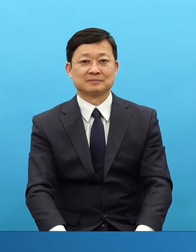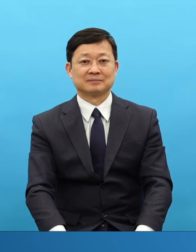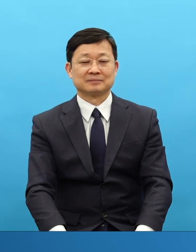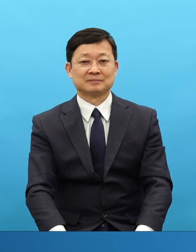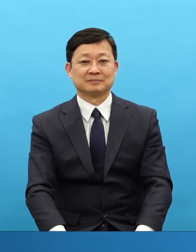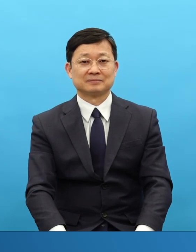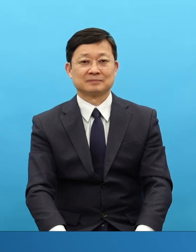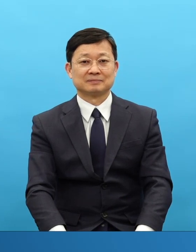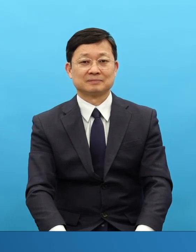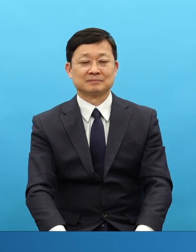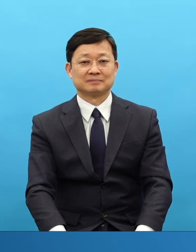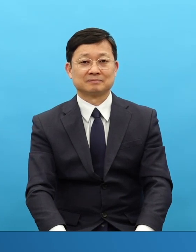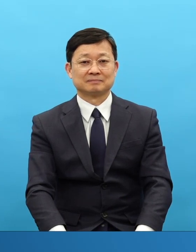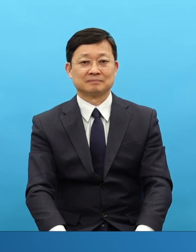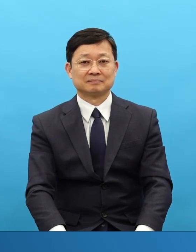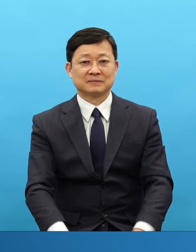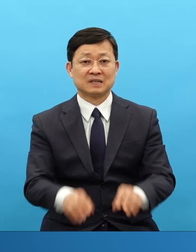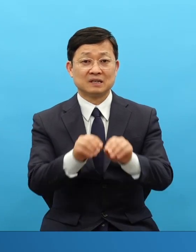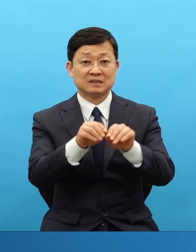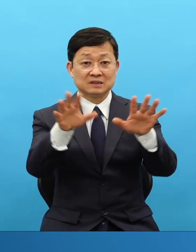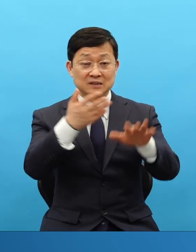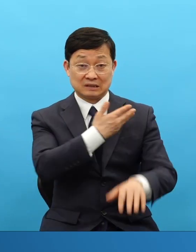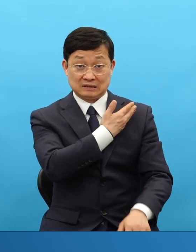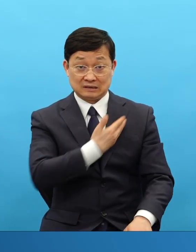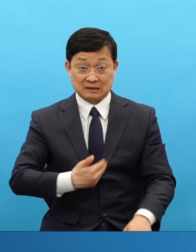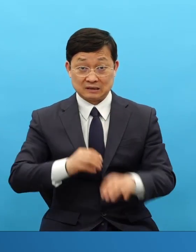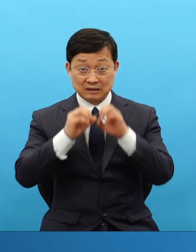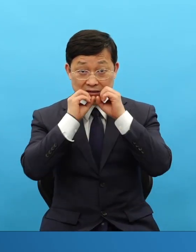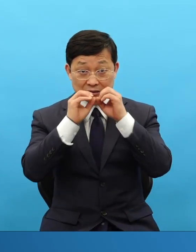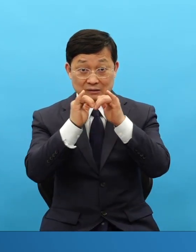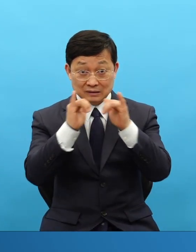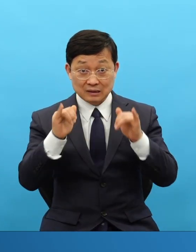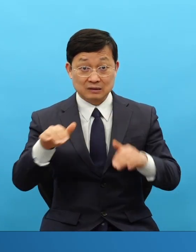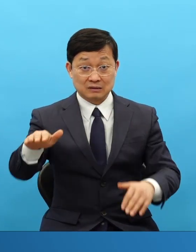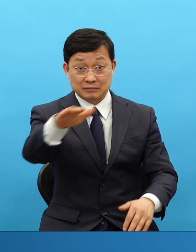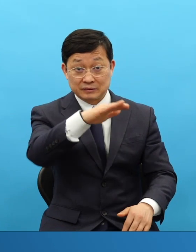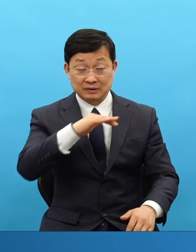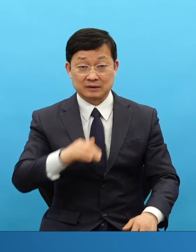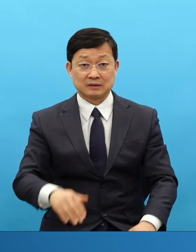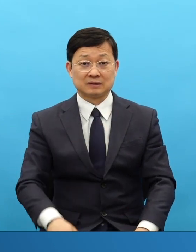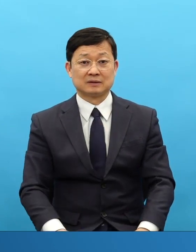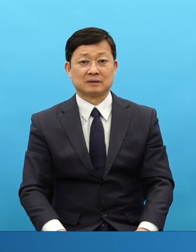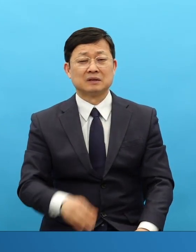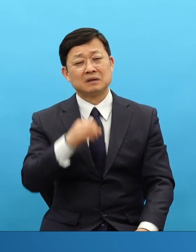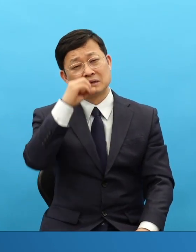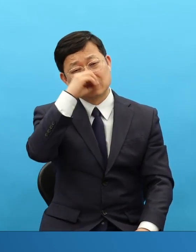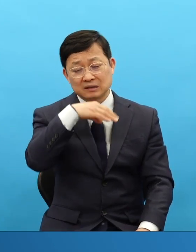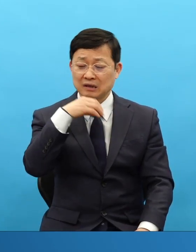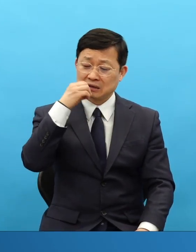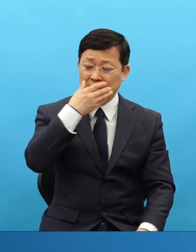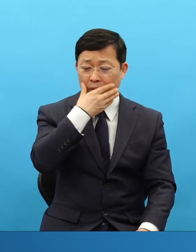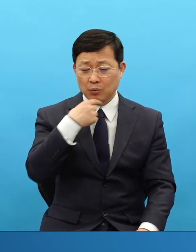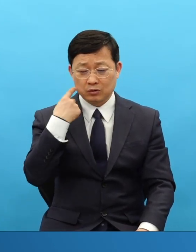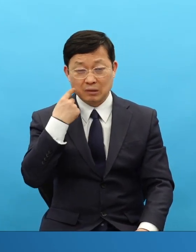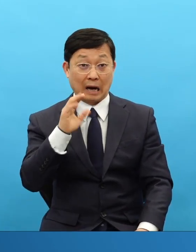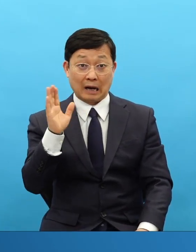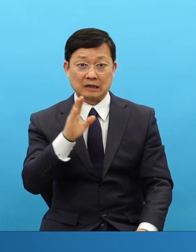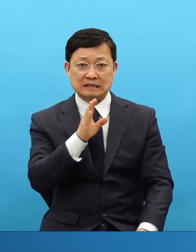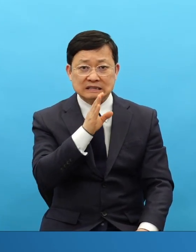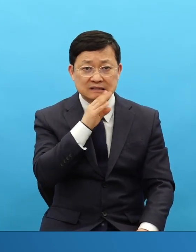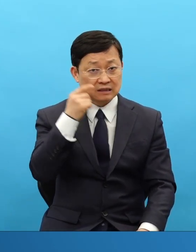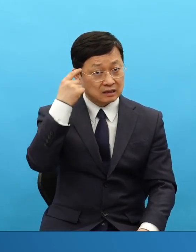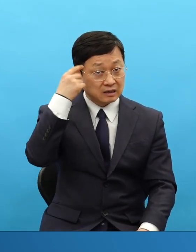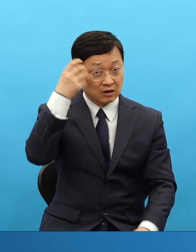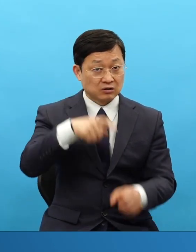그래서 허터진 제자 전도자들이 단순한 보금을 하지 마시고 여러분 영적